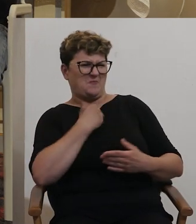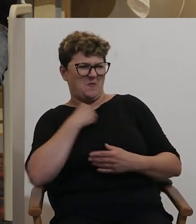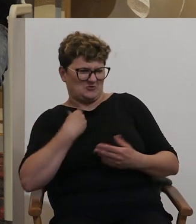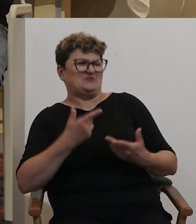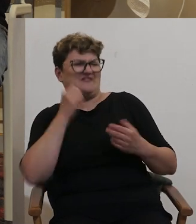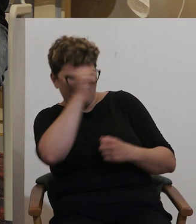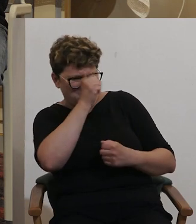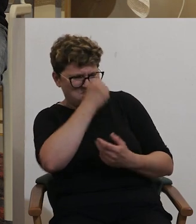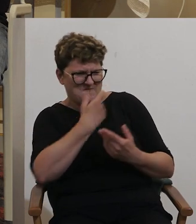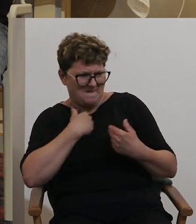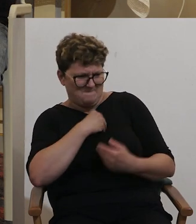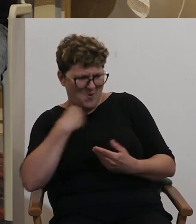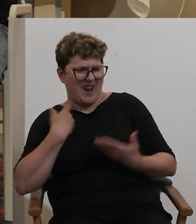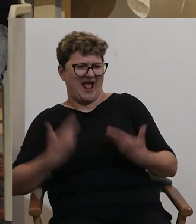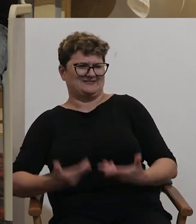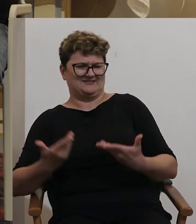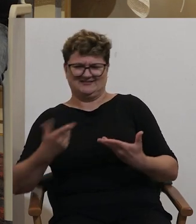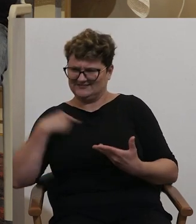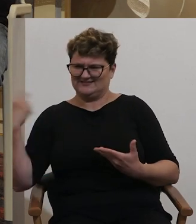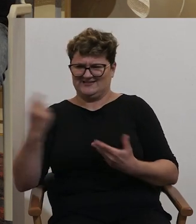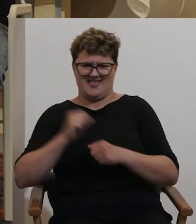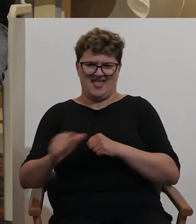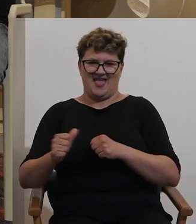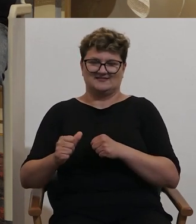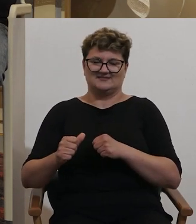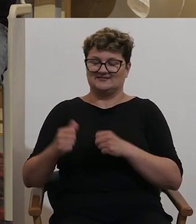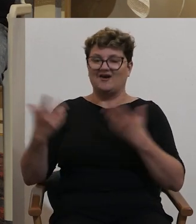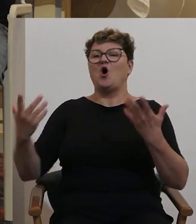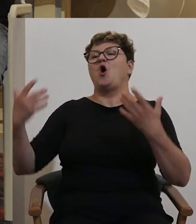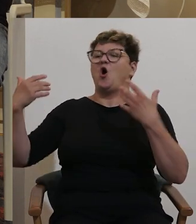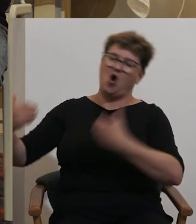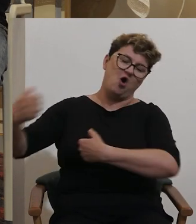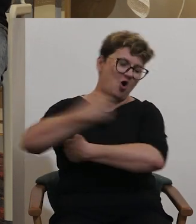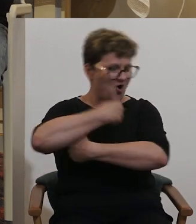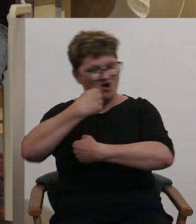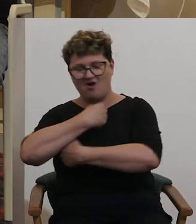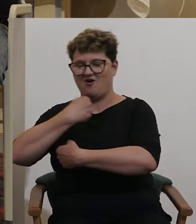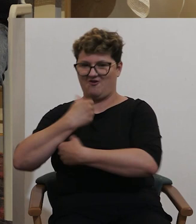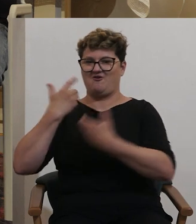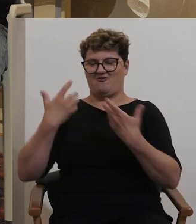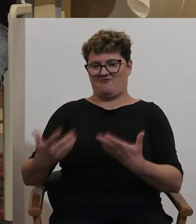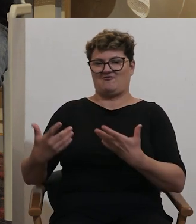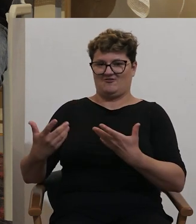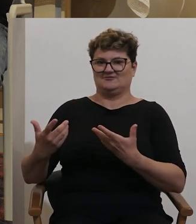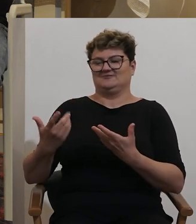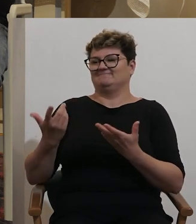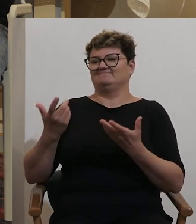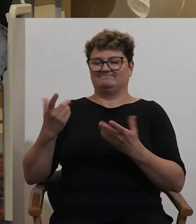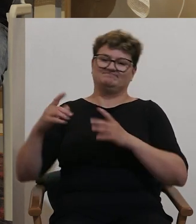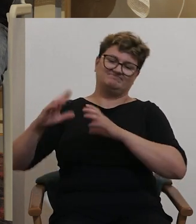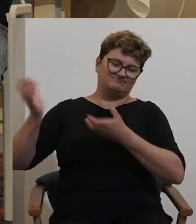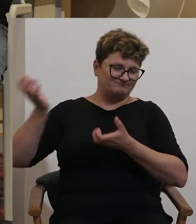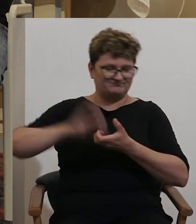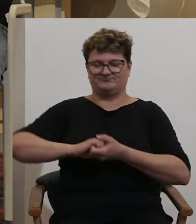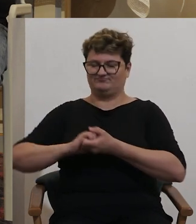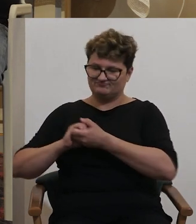no my też jesteśmy Polakami. Doszło do zbratania się, rzucenia w ramiona, no i